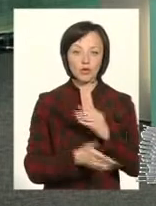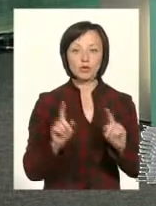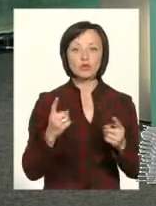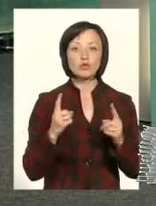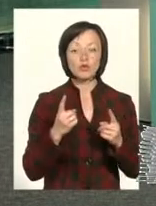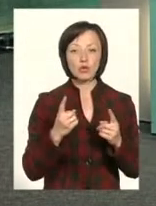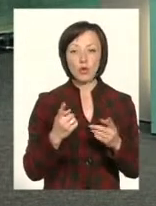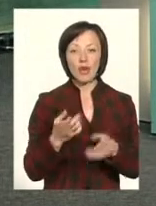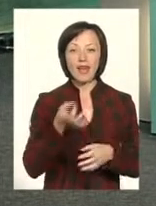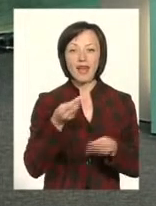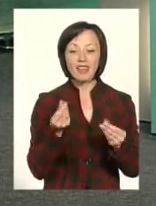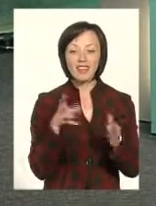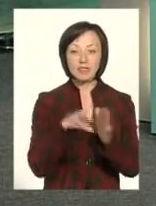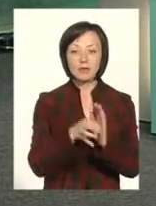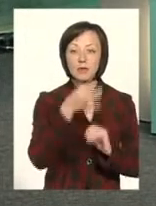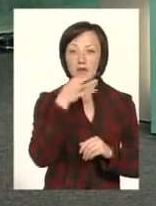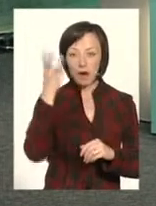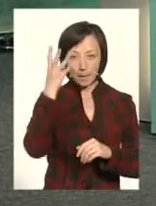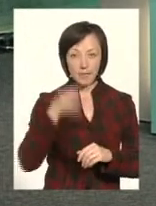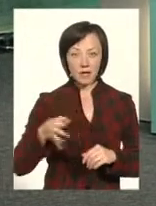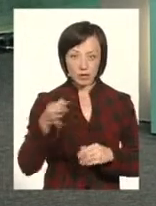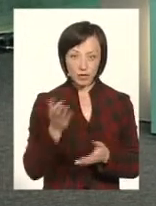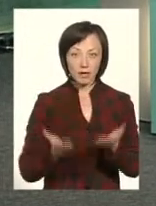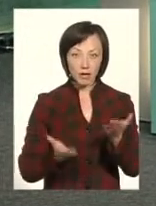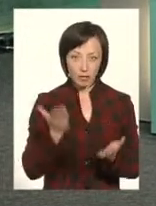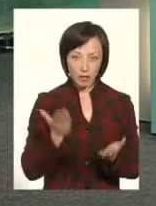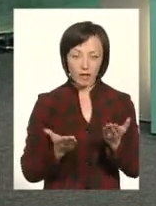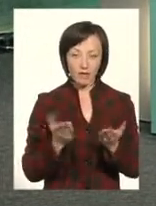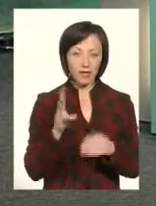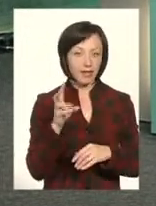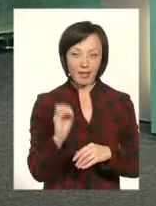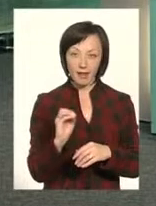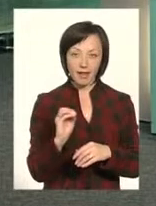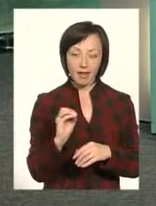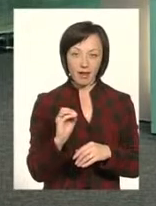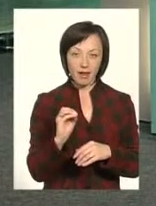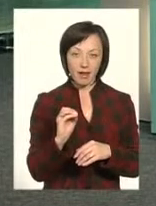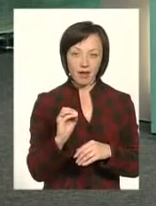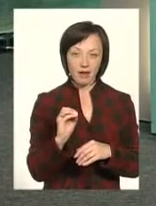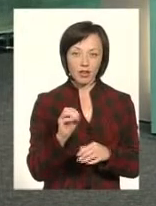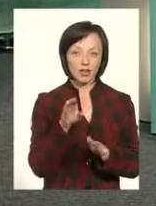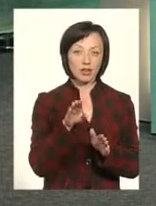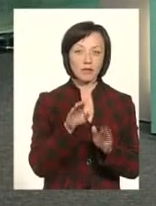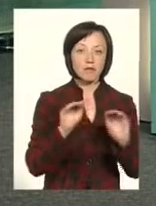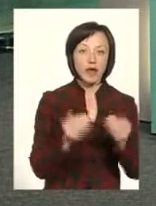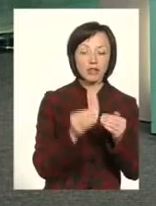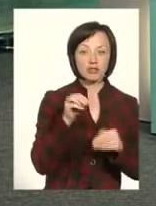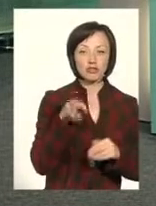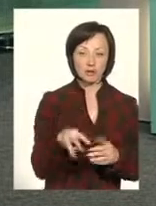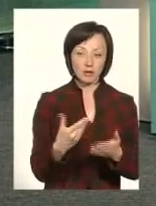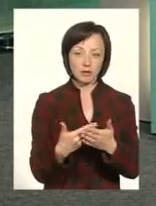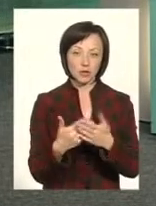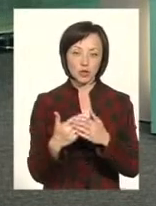Все-таки інвестиційна привабливість Хмельниччини, вона ж, мабуть, не набагато менша, ніж,